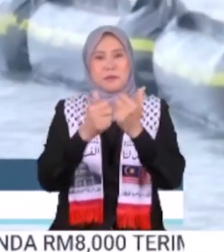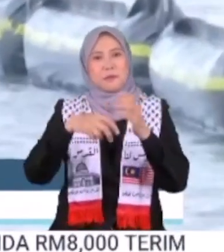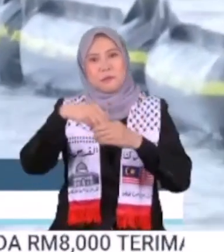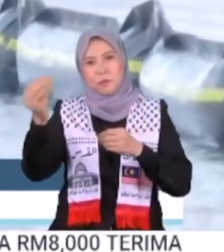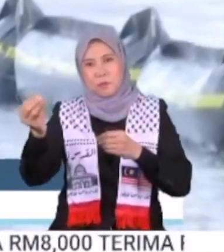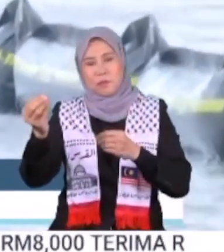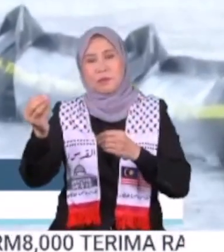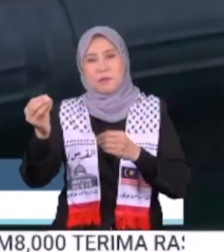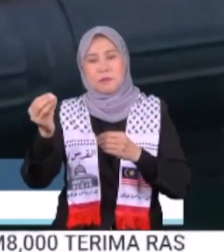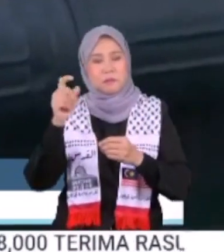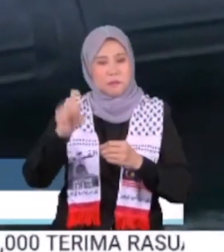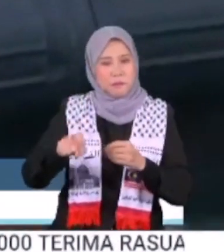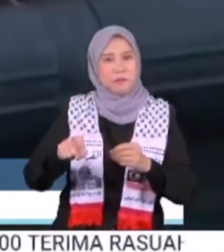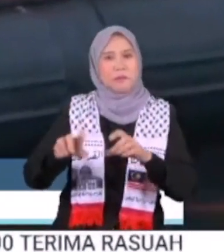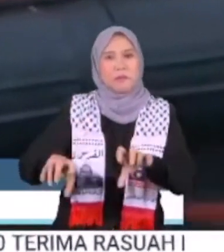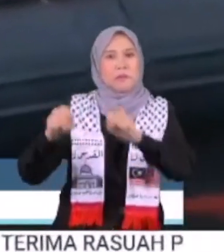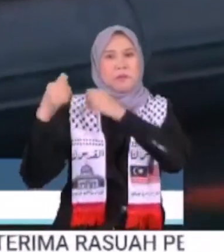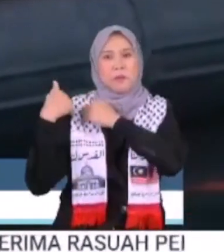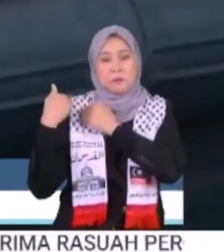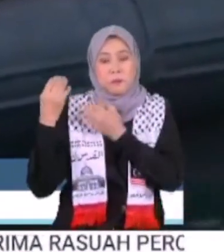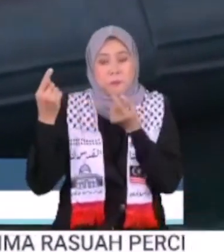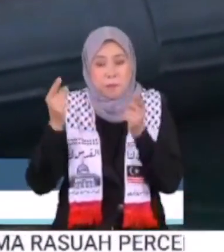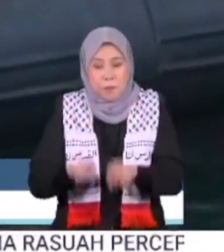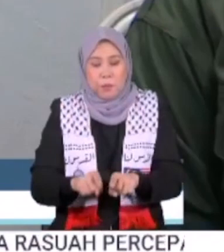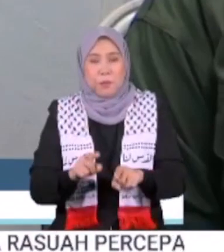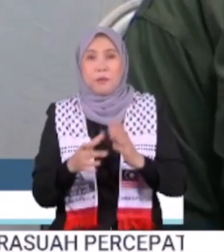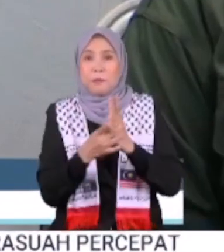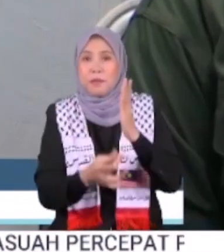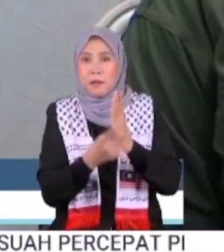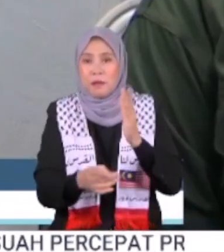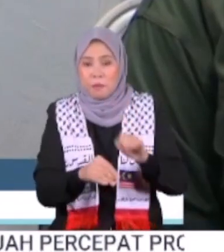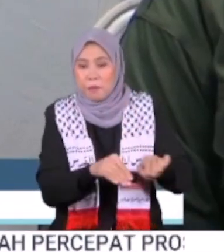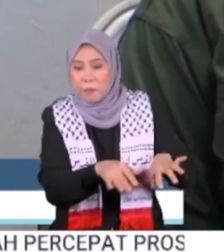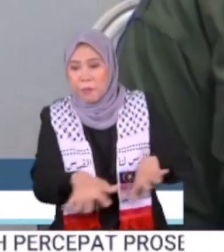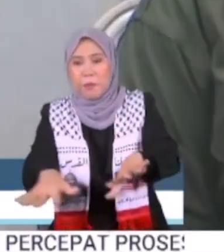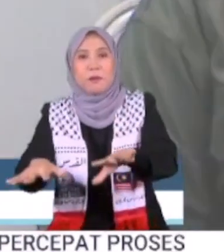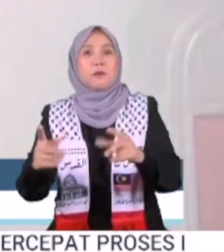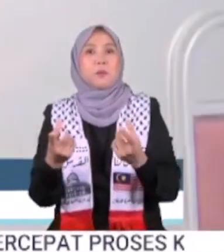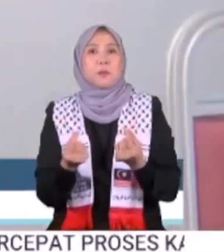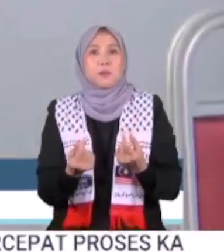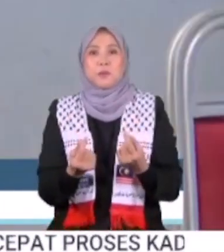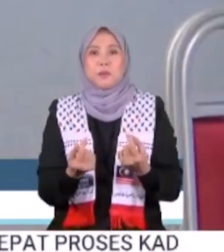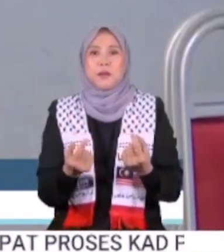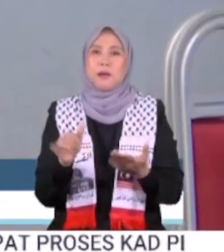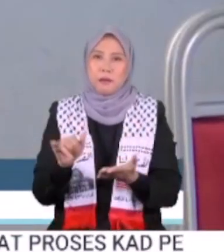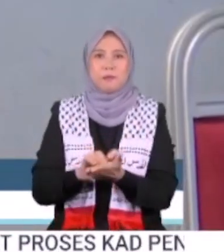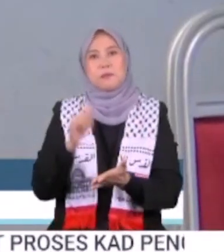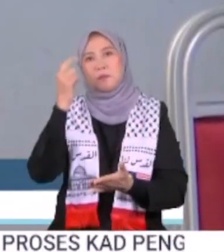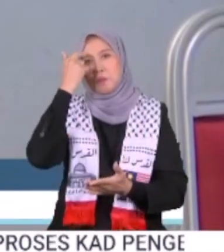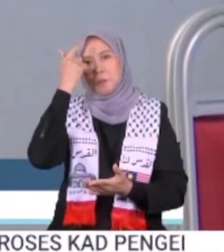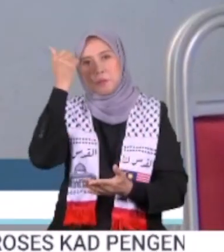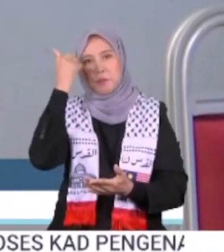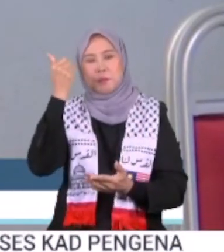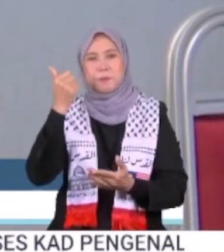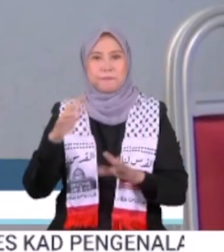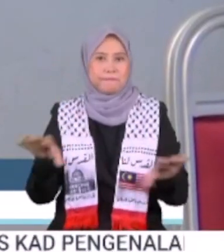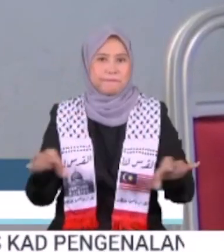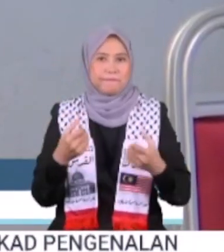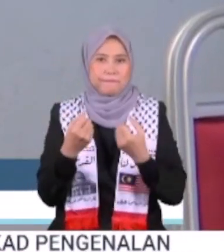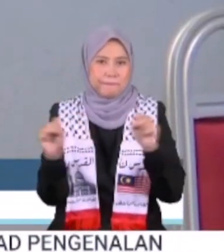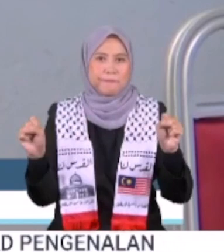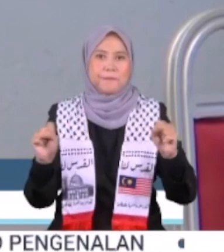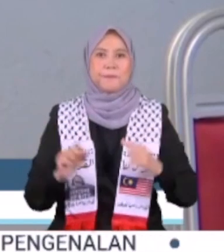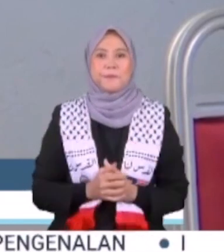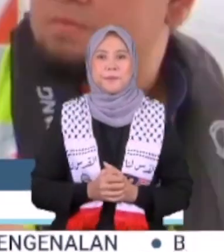agensi-agensi luar bahawa menitik beratkan sekiranya berlaku tumpahan minyak, apa yang diorang perlu buatlah. Apabila keupayaan